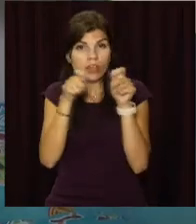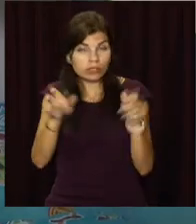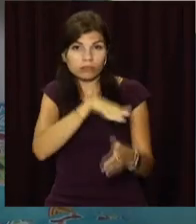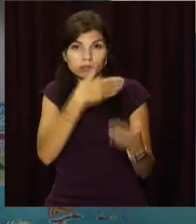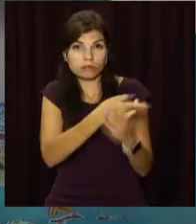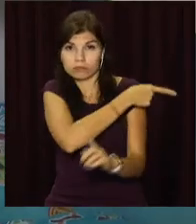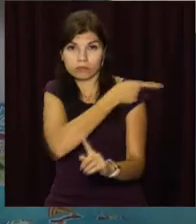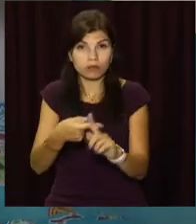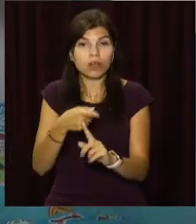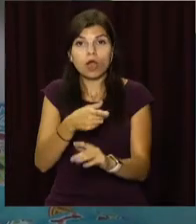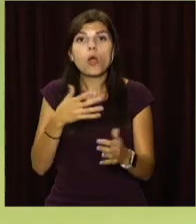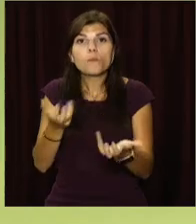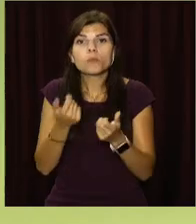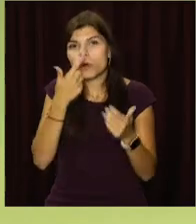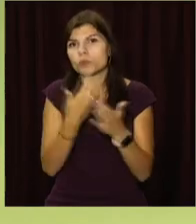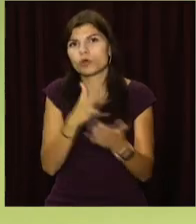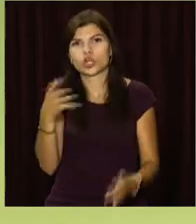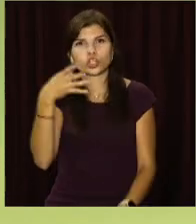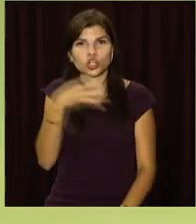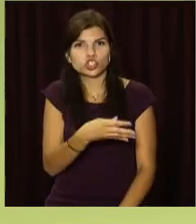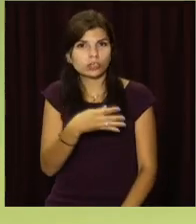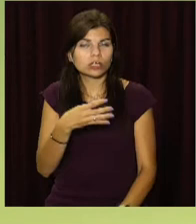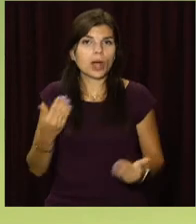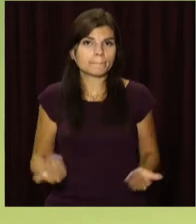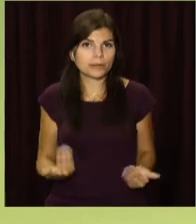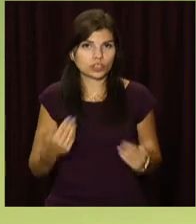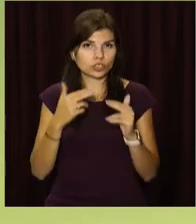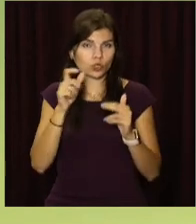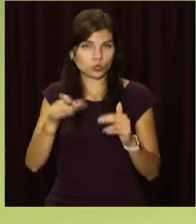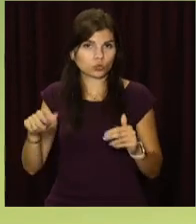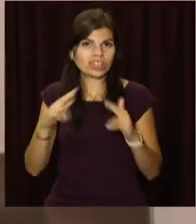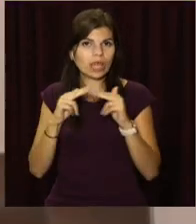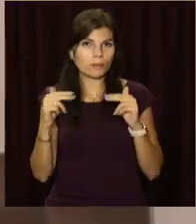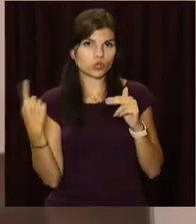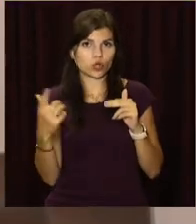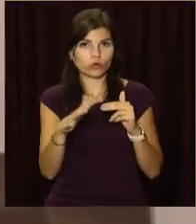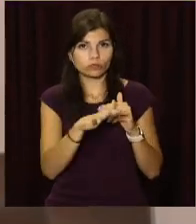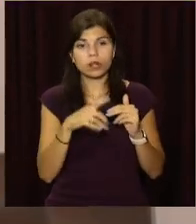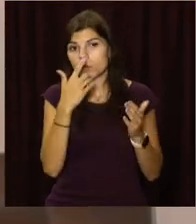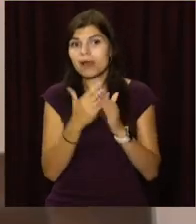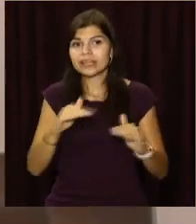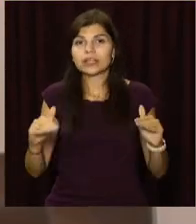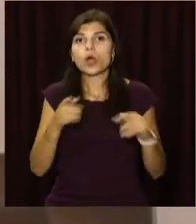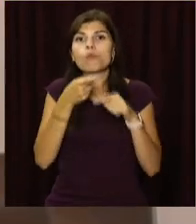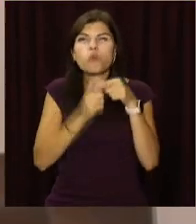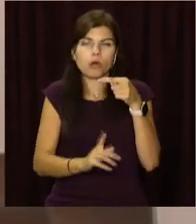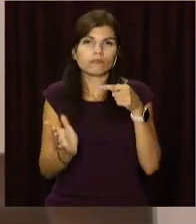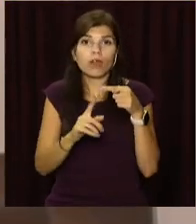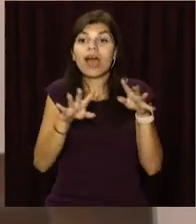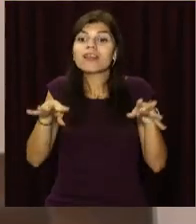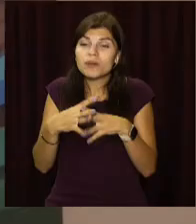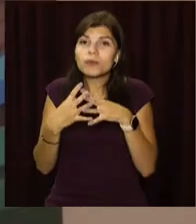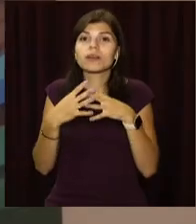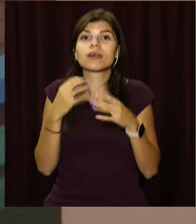року. За цей час допомогу отримали більше як 4 тисячі мешканців Дніпропетровщини. Майже половину дітей після реабілітації